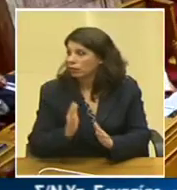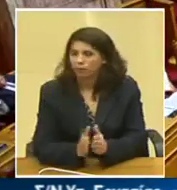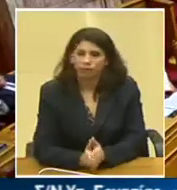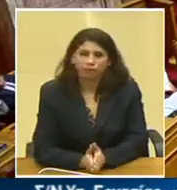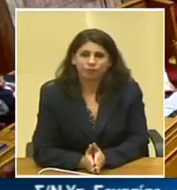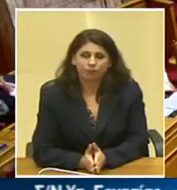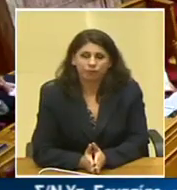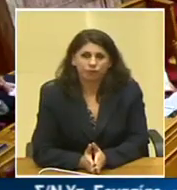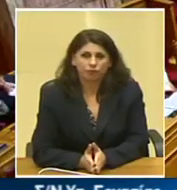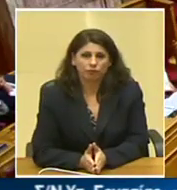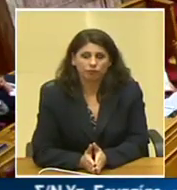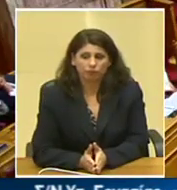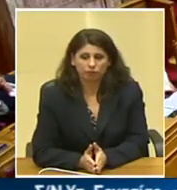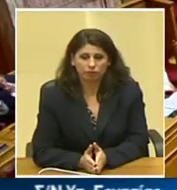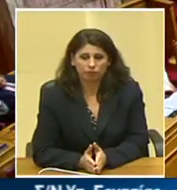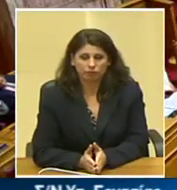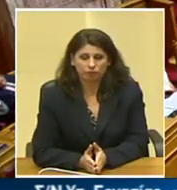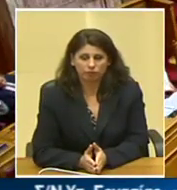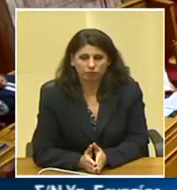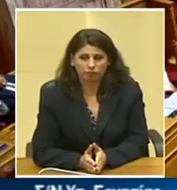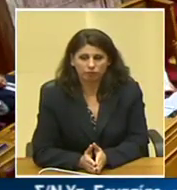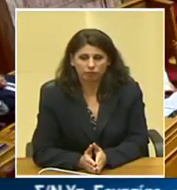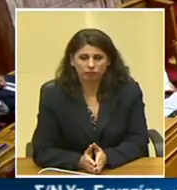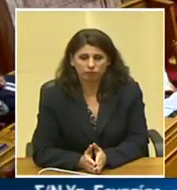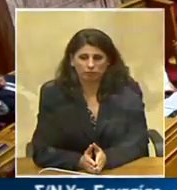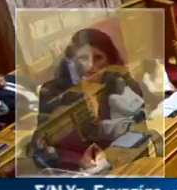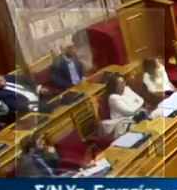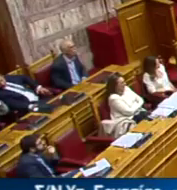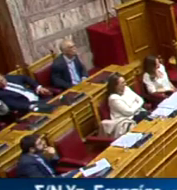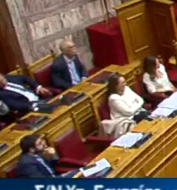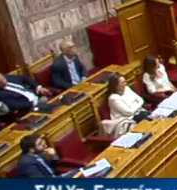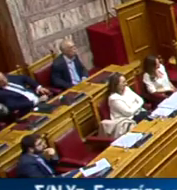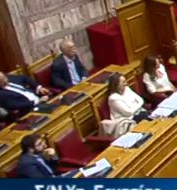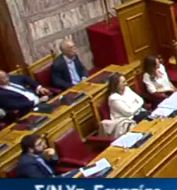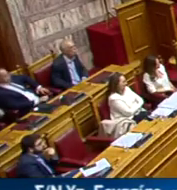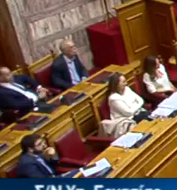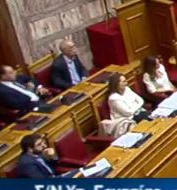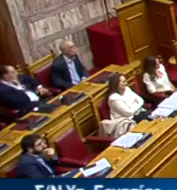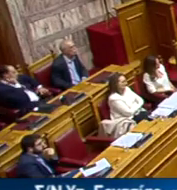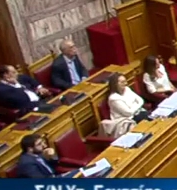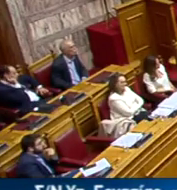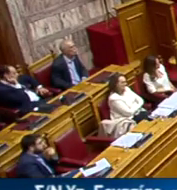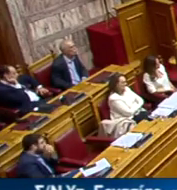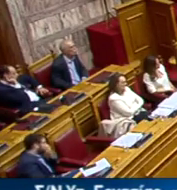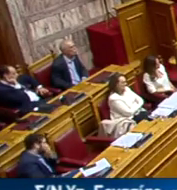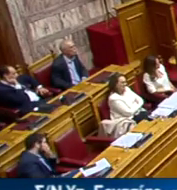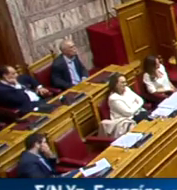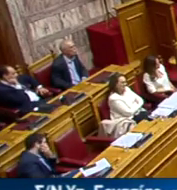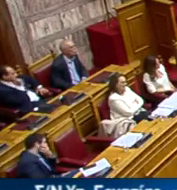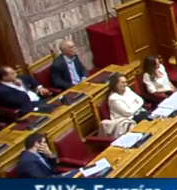Κλείνω, αυτό που καταλάβατε. Αυτό που καταλάβατε. Αυτό που καταλάβατε. Εγώ διευθύνω, όχι